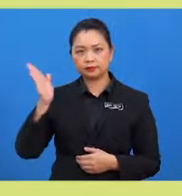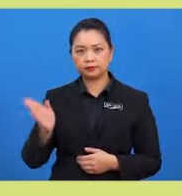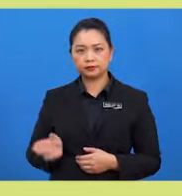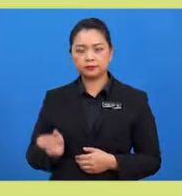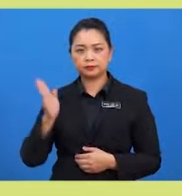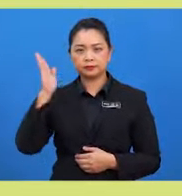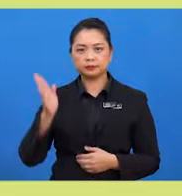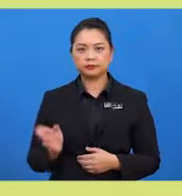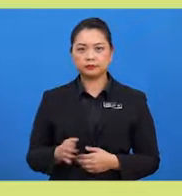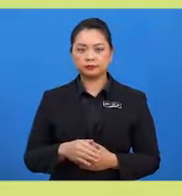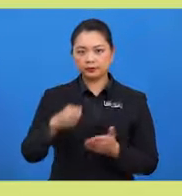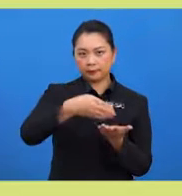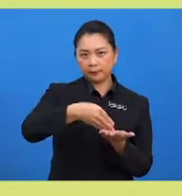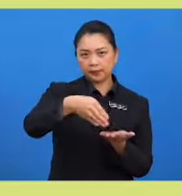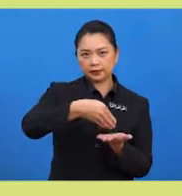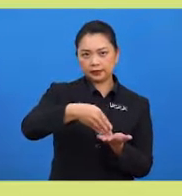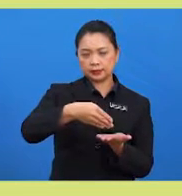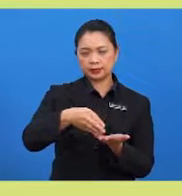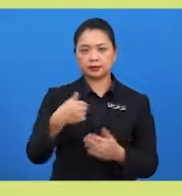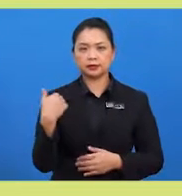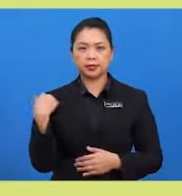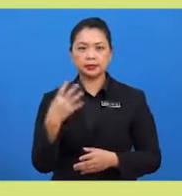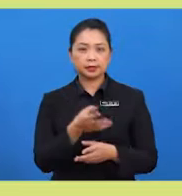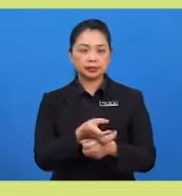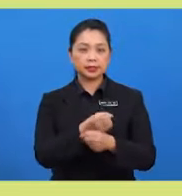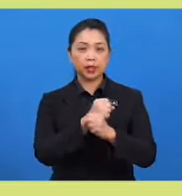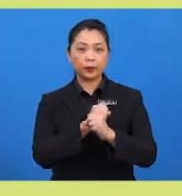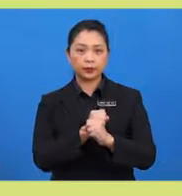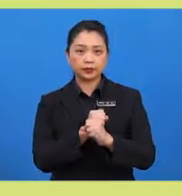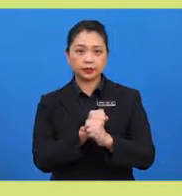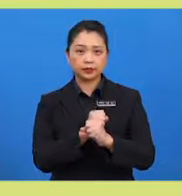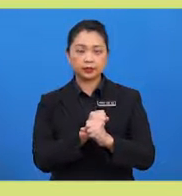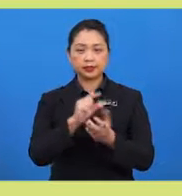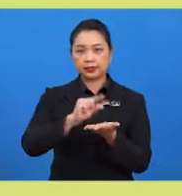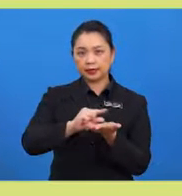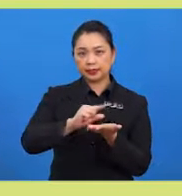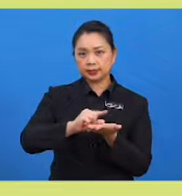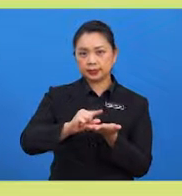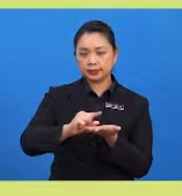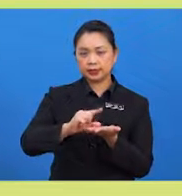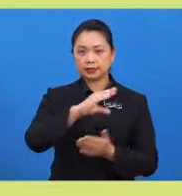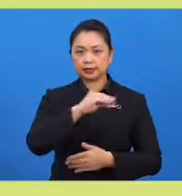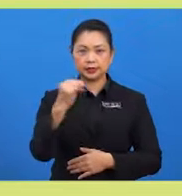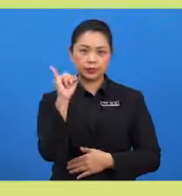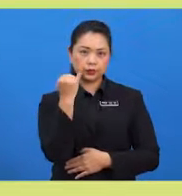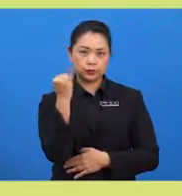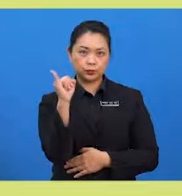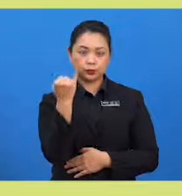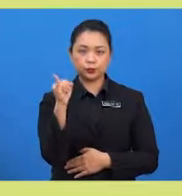komponen belanja. Ada tiga item iaitu sewa RM1,200, gaji RM2,800 dan